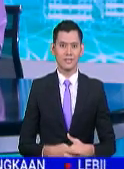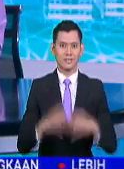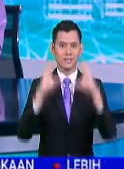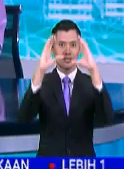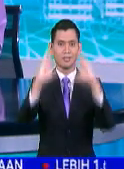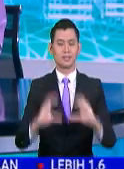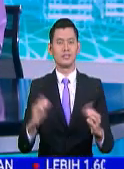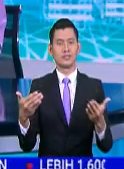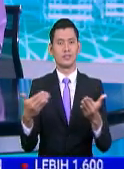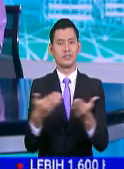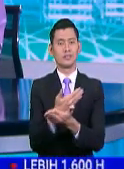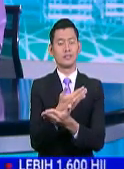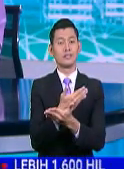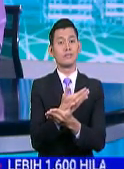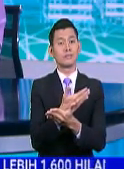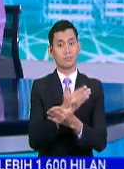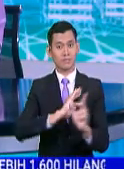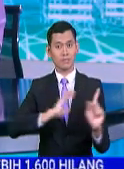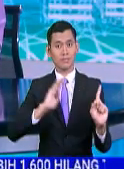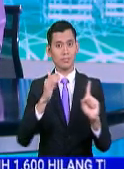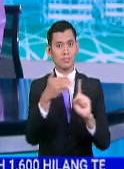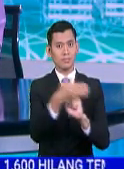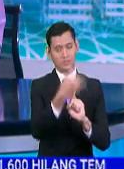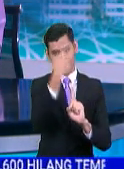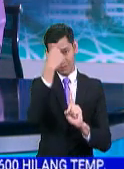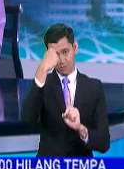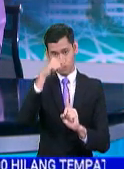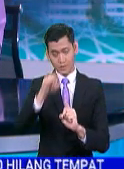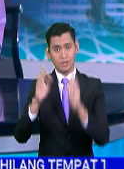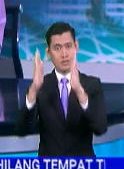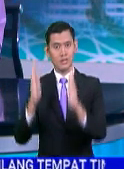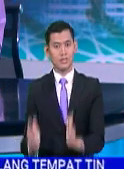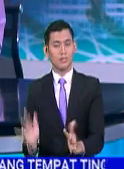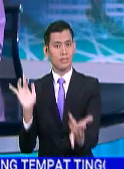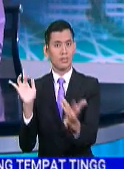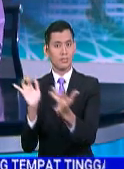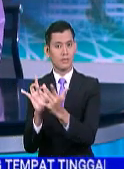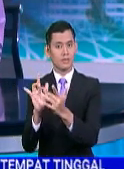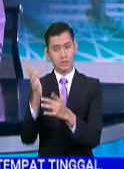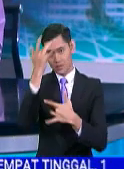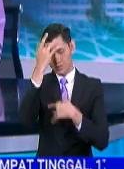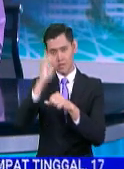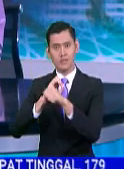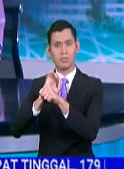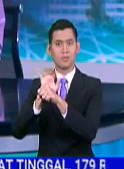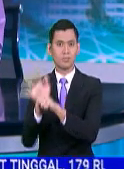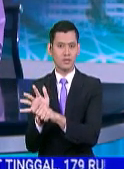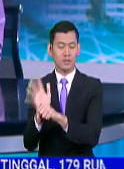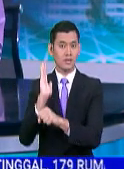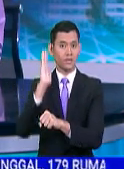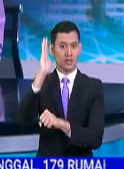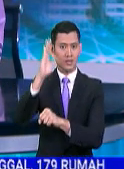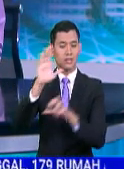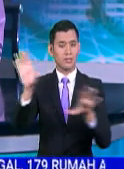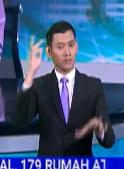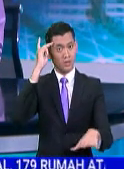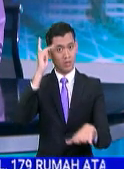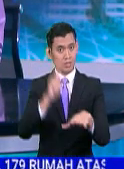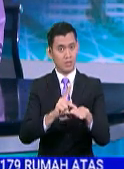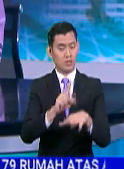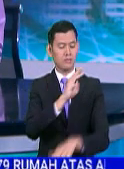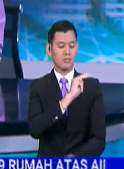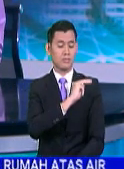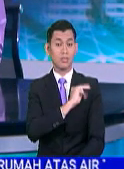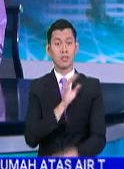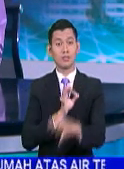Kaedah baru kuarantin bagi kontak rapat pesakit COVID-19 akan diperkenal. Menteri Kesihatan Khairi Jamaluddin menjelaskan,